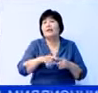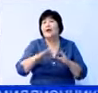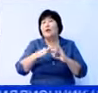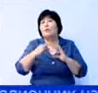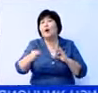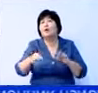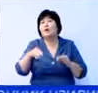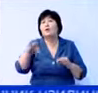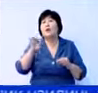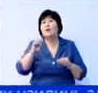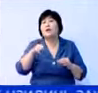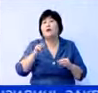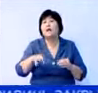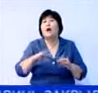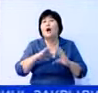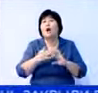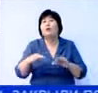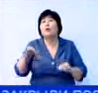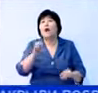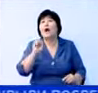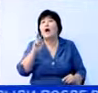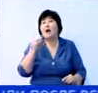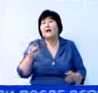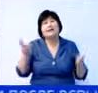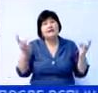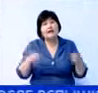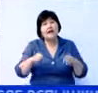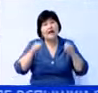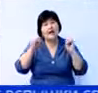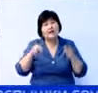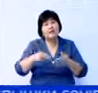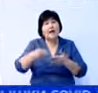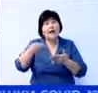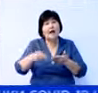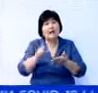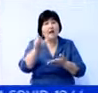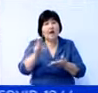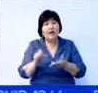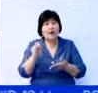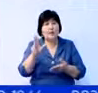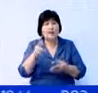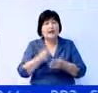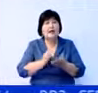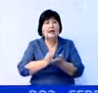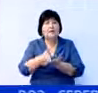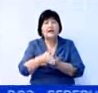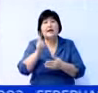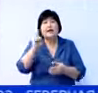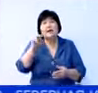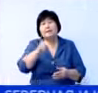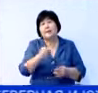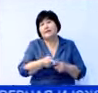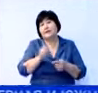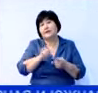поселка Тюратам и аульного округа Акай необходимы специальные пропуска для пересечения КПП в связи с